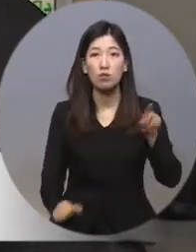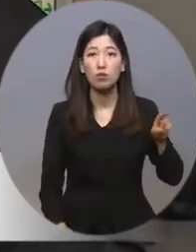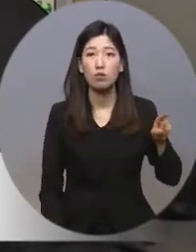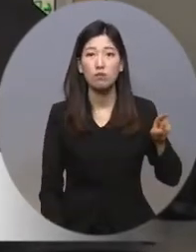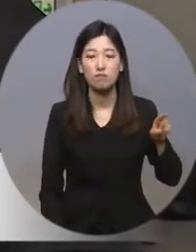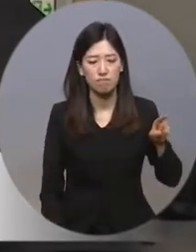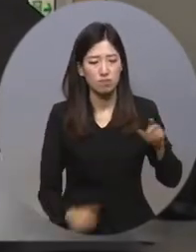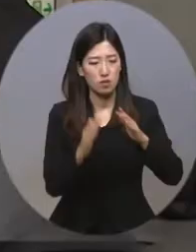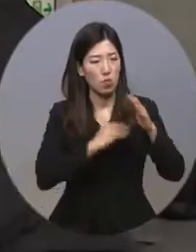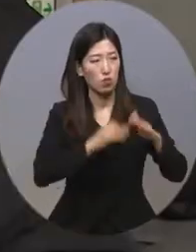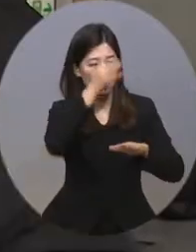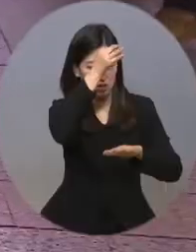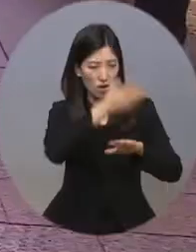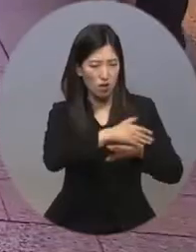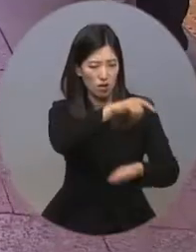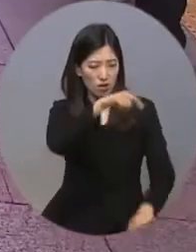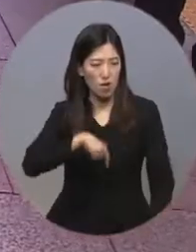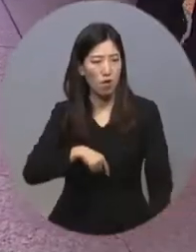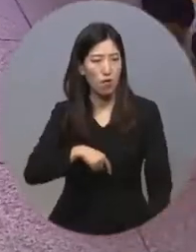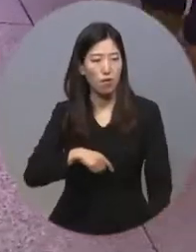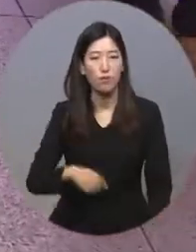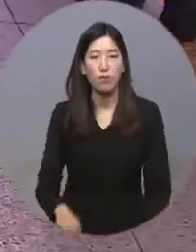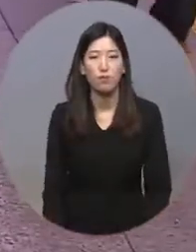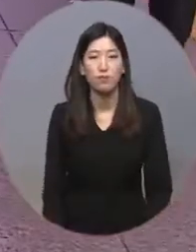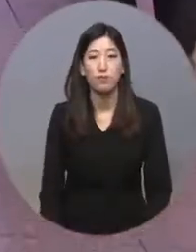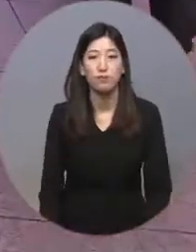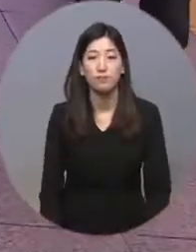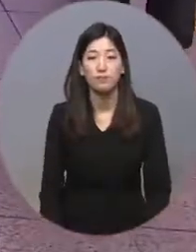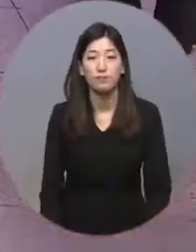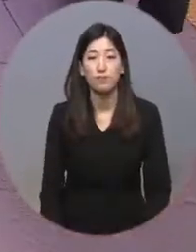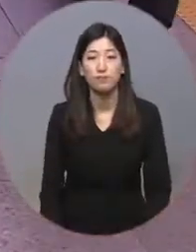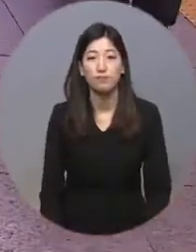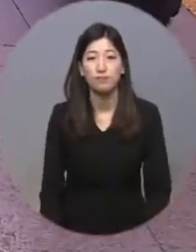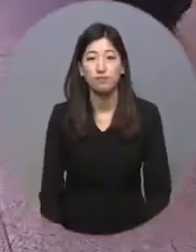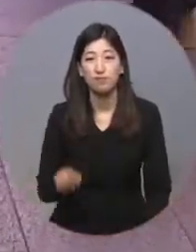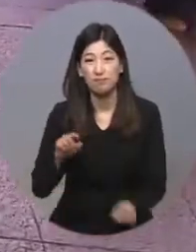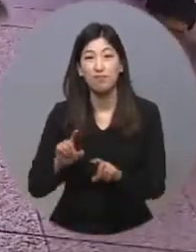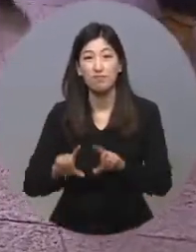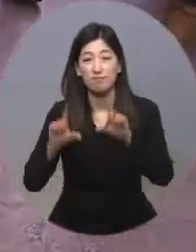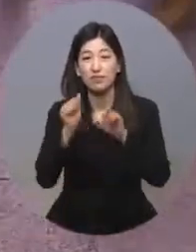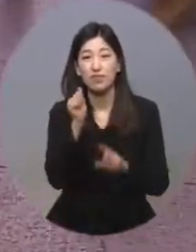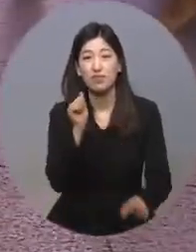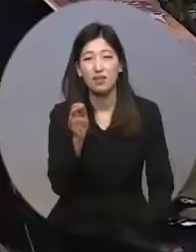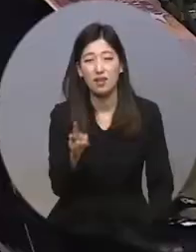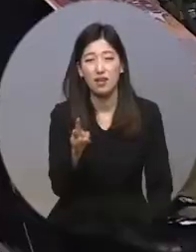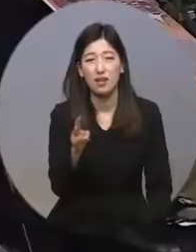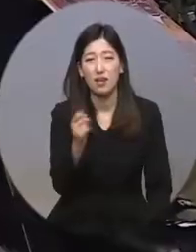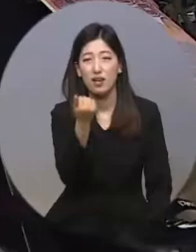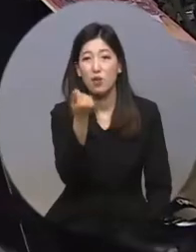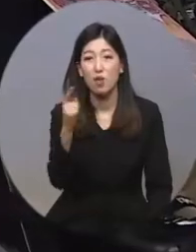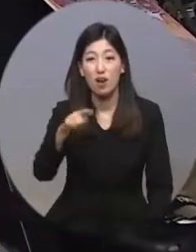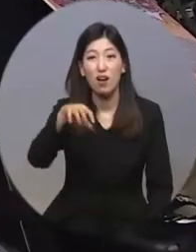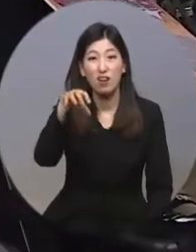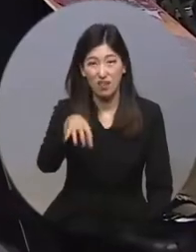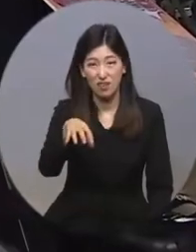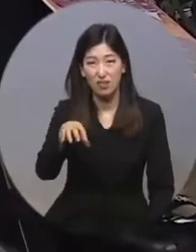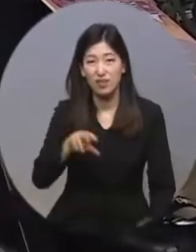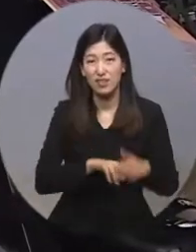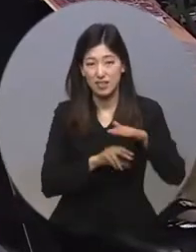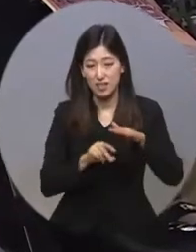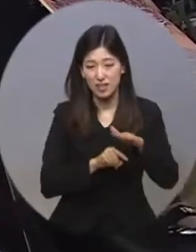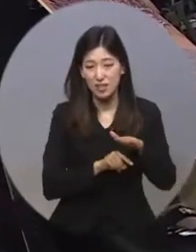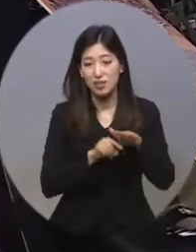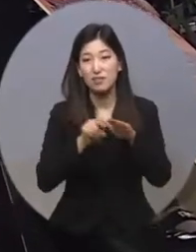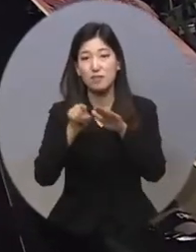공식적으로 사과를 받았습니다. 한편 이날 전장에는 회화역으로 자기를 이동해 장애인 권리보장 예산